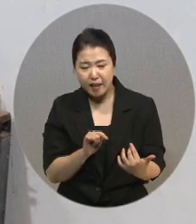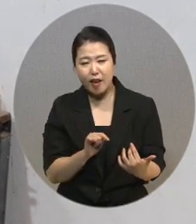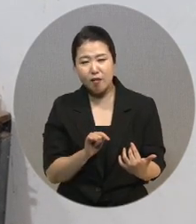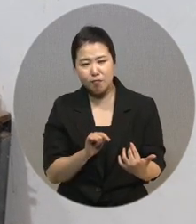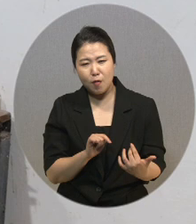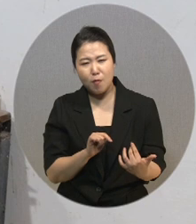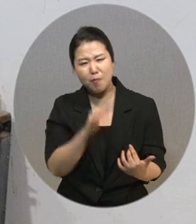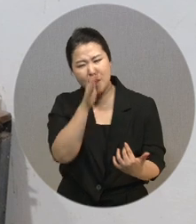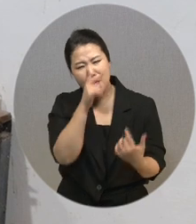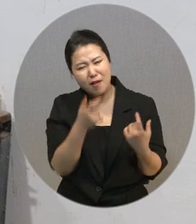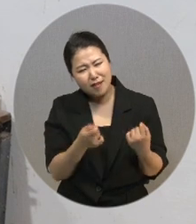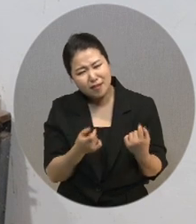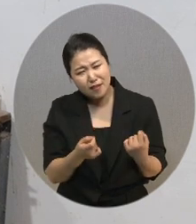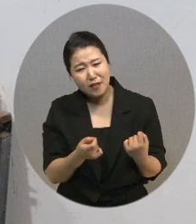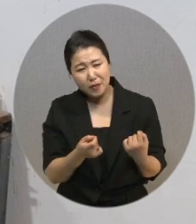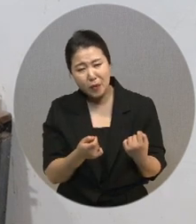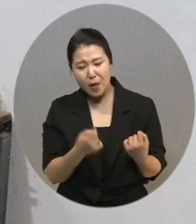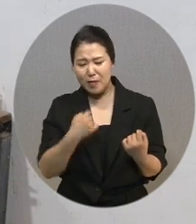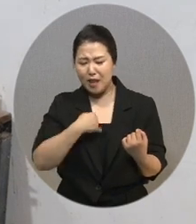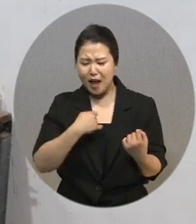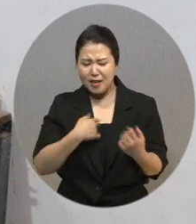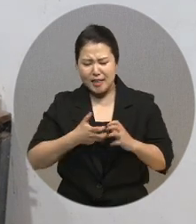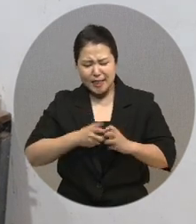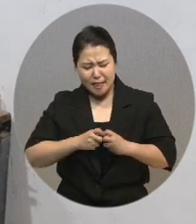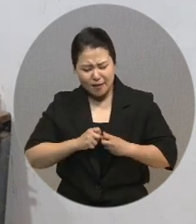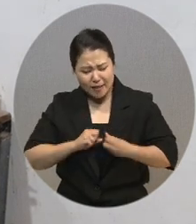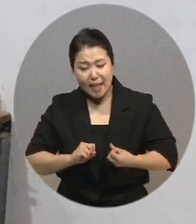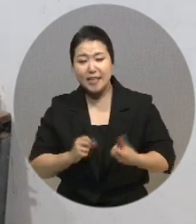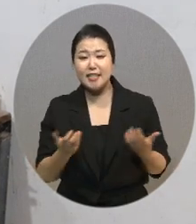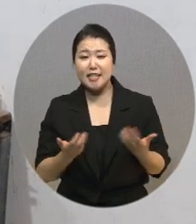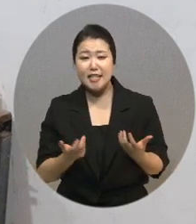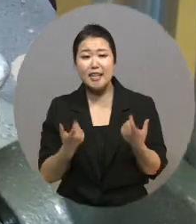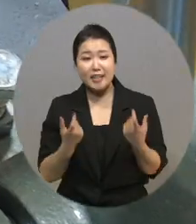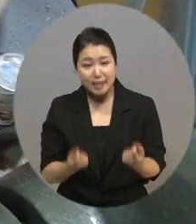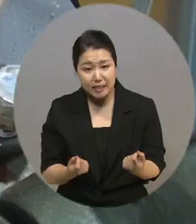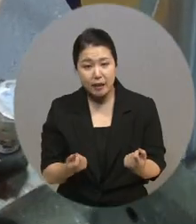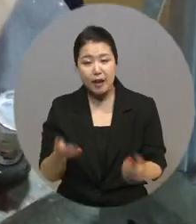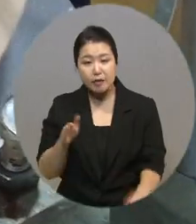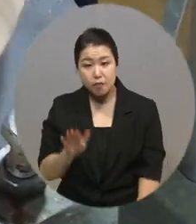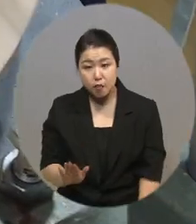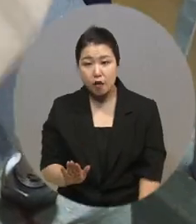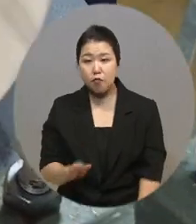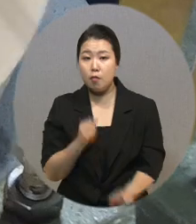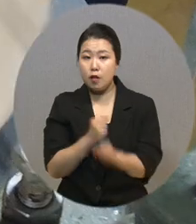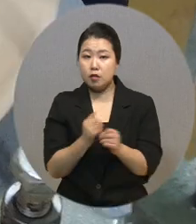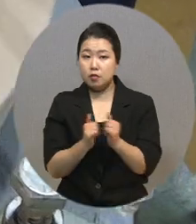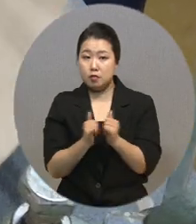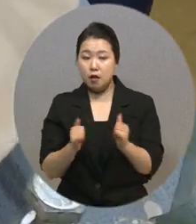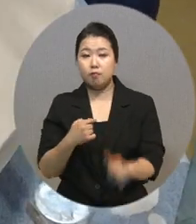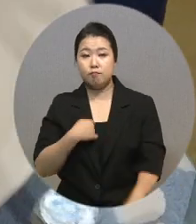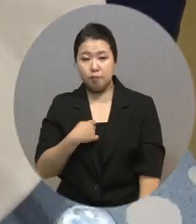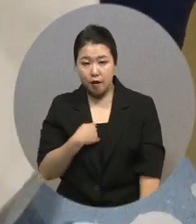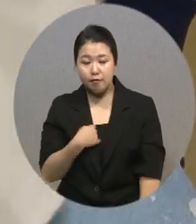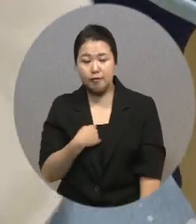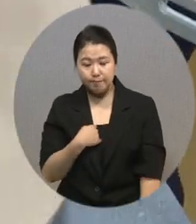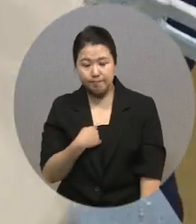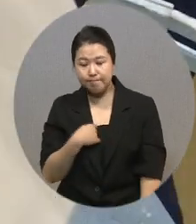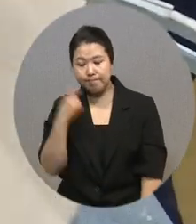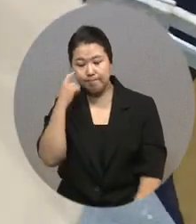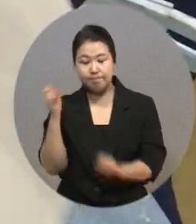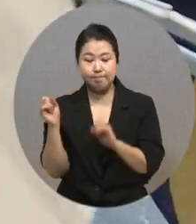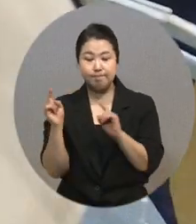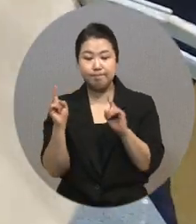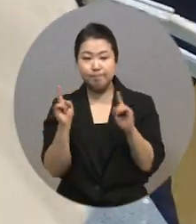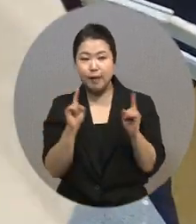모르고 자신을 태우는 일일지도 모르지만 작가는 오히려 그럼으로 깨어